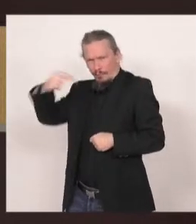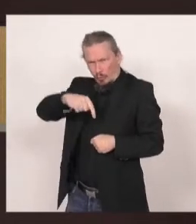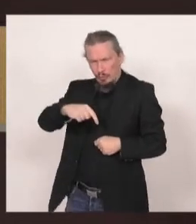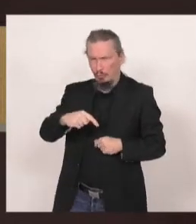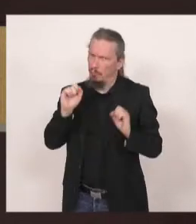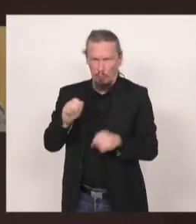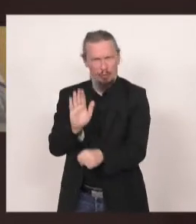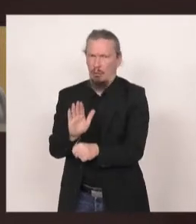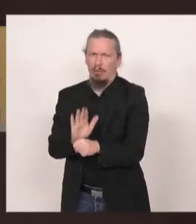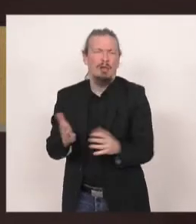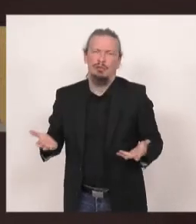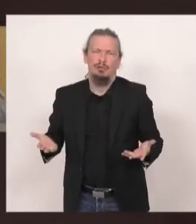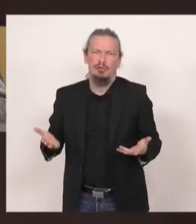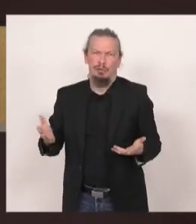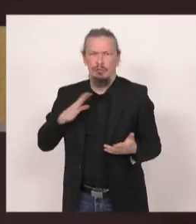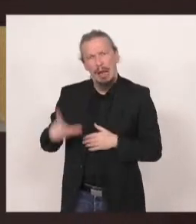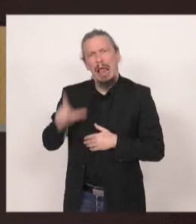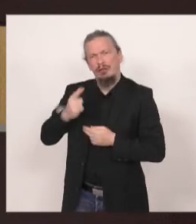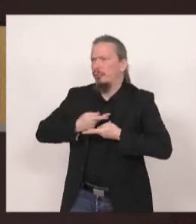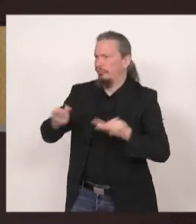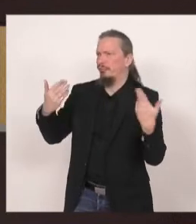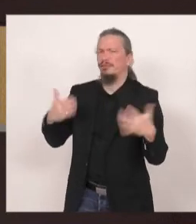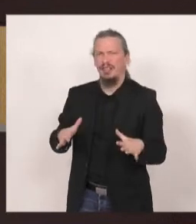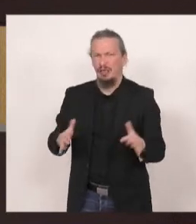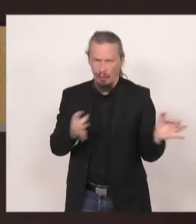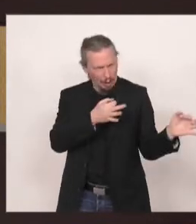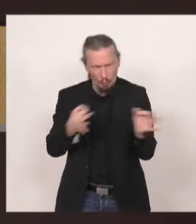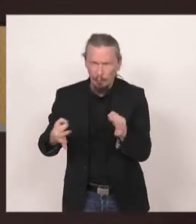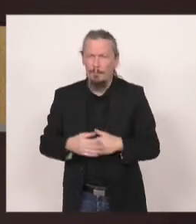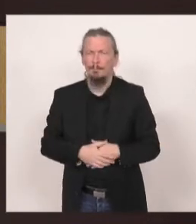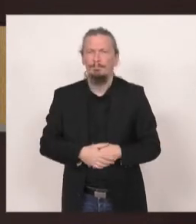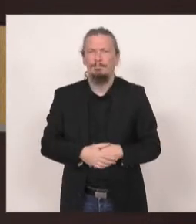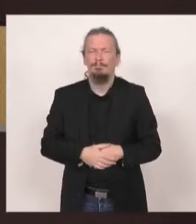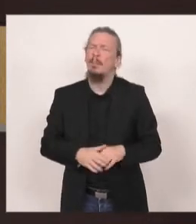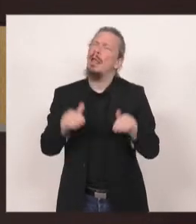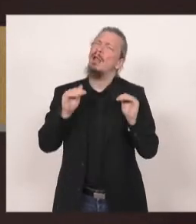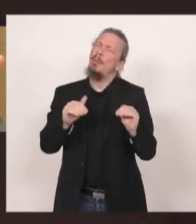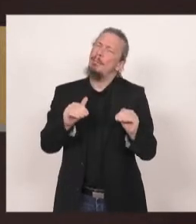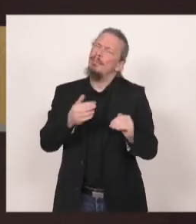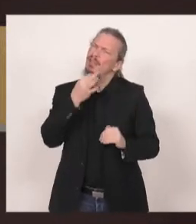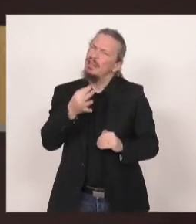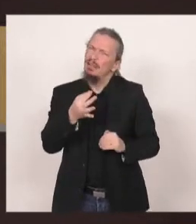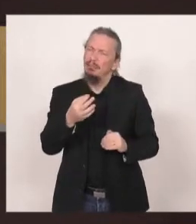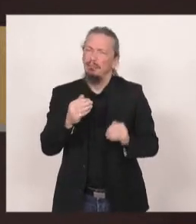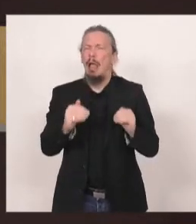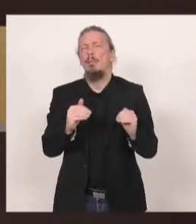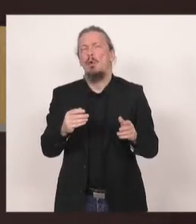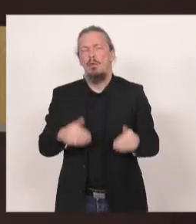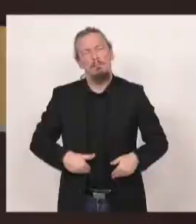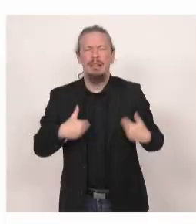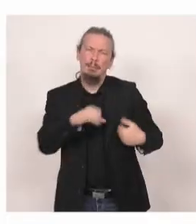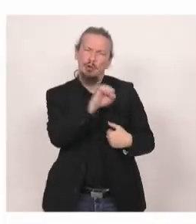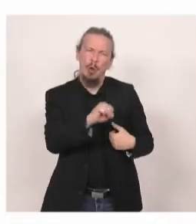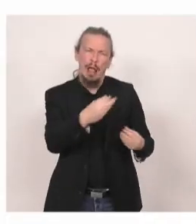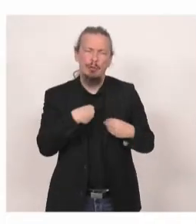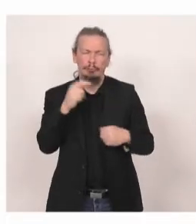à connaissance qui a été fait lundi et qui est fait régulièrement. Je veux quand même dire que je suis un peu étonnée, Madame